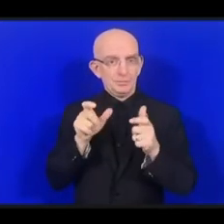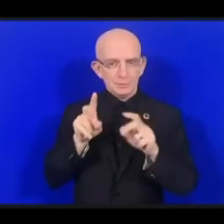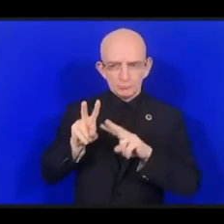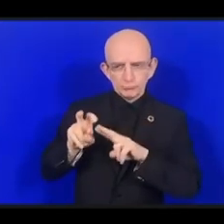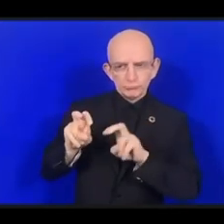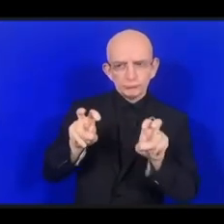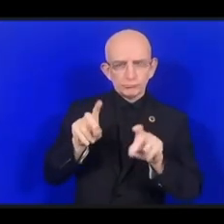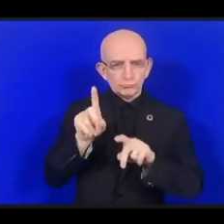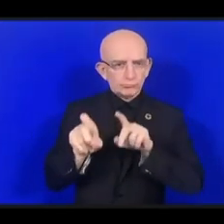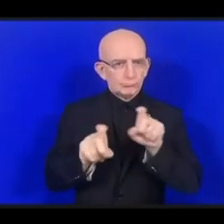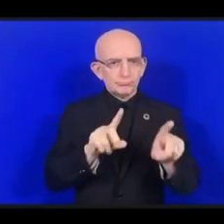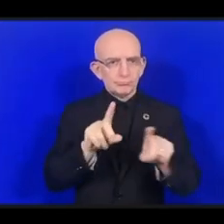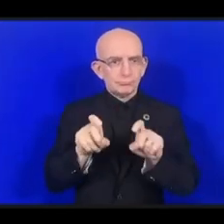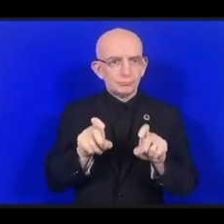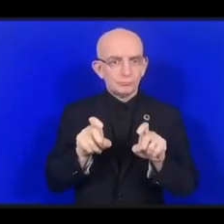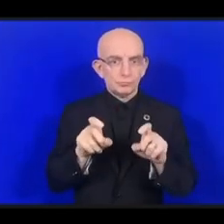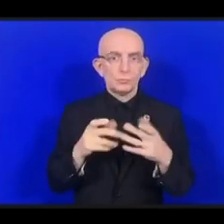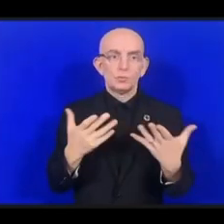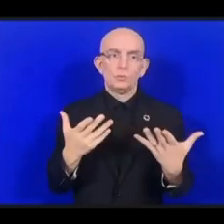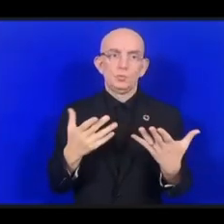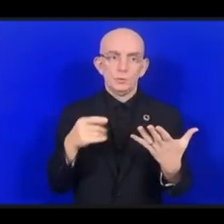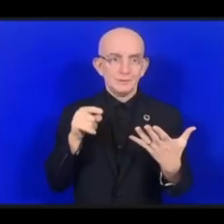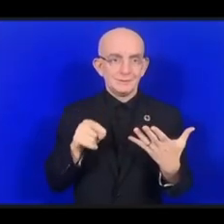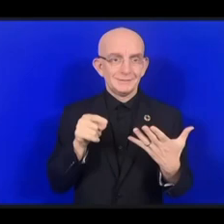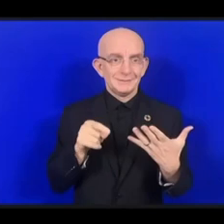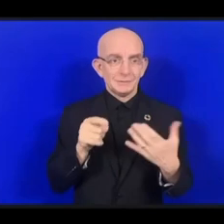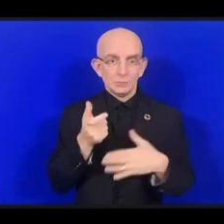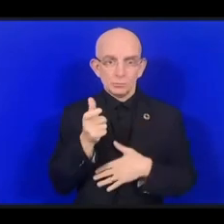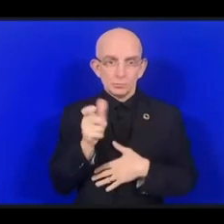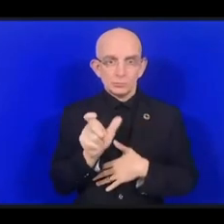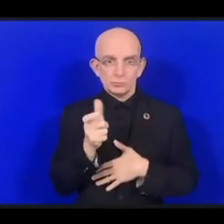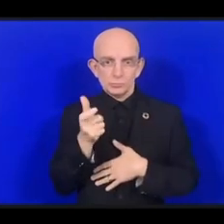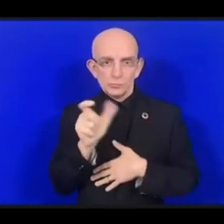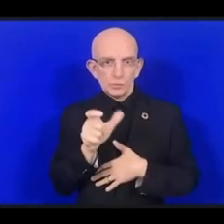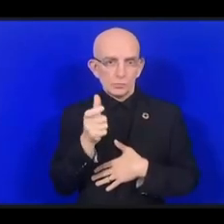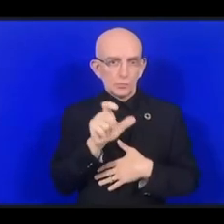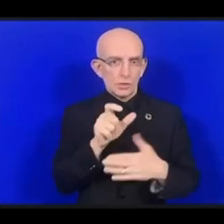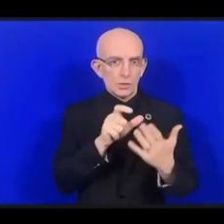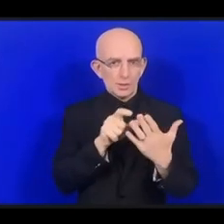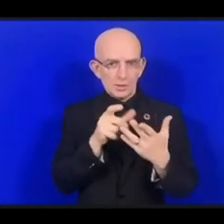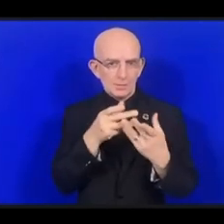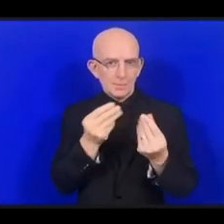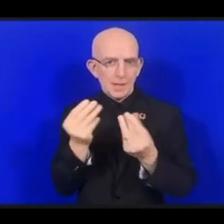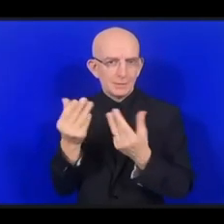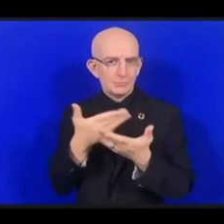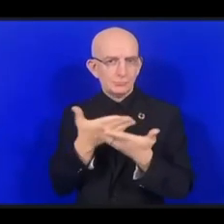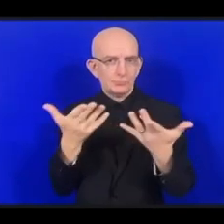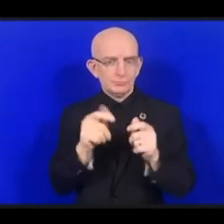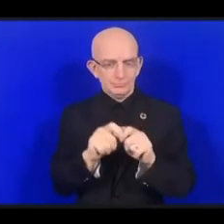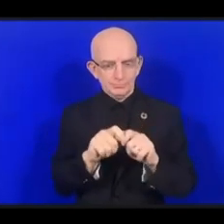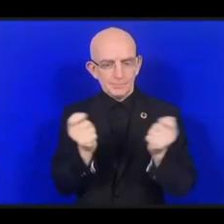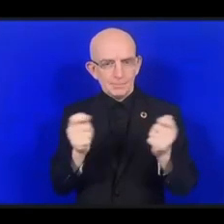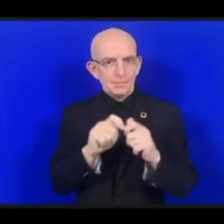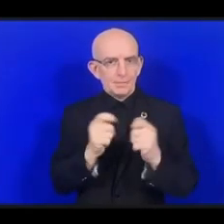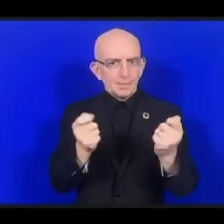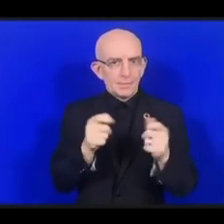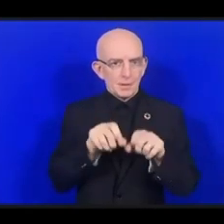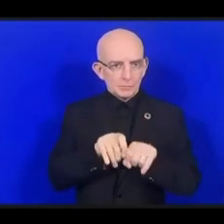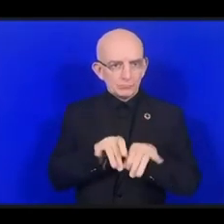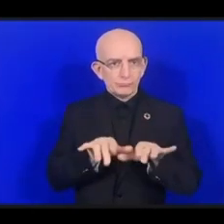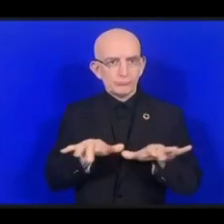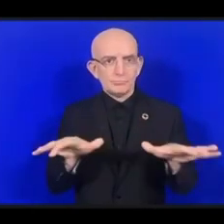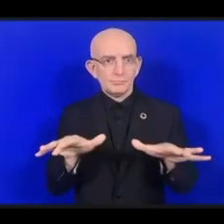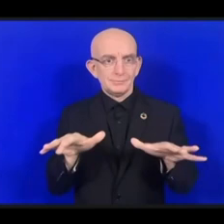différents journaux et articles et sur Internet cette année deux fois plus que l'année